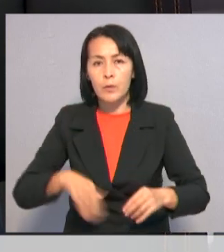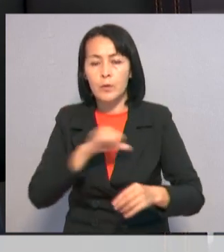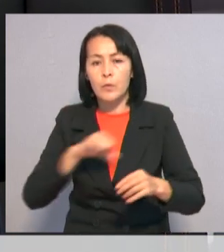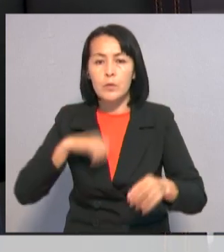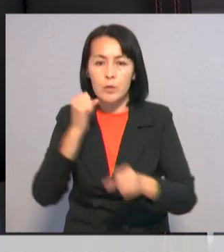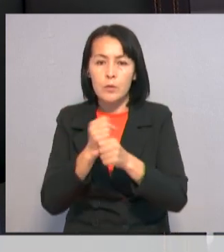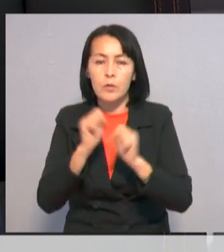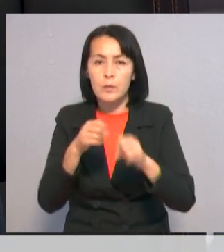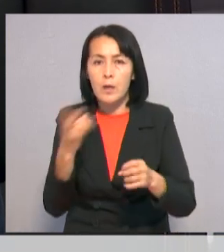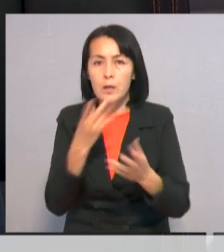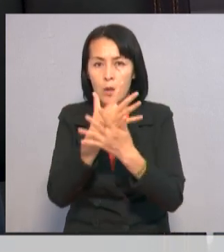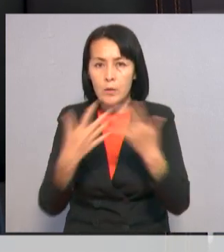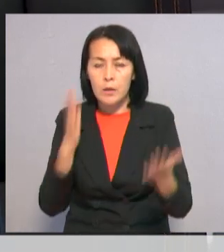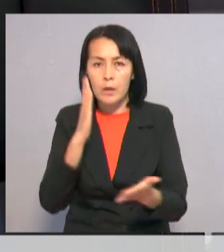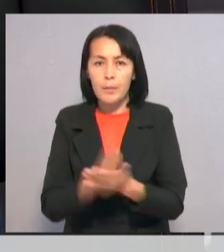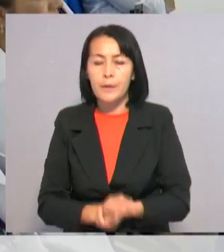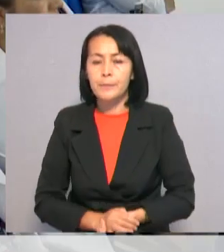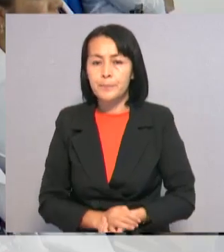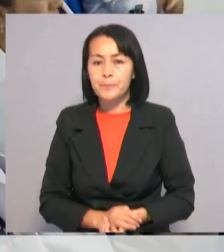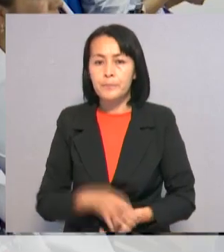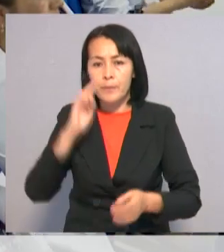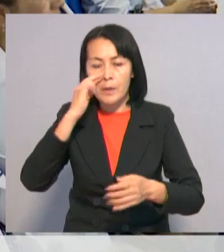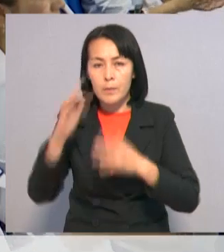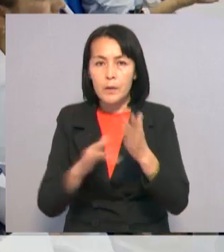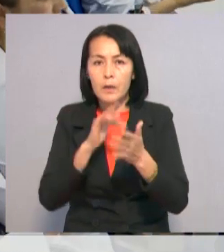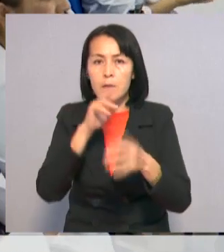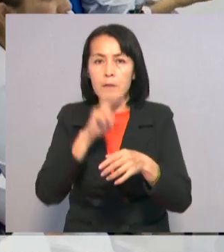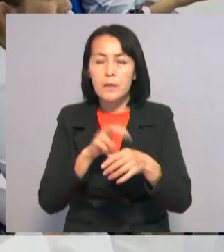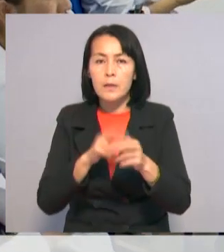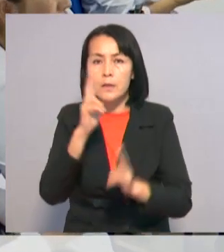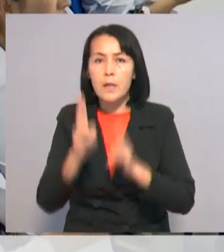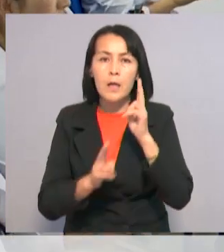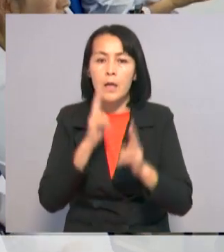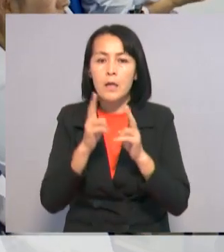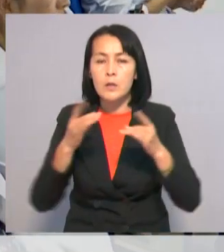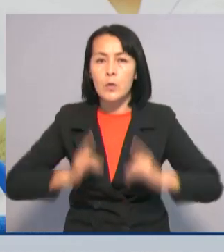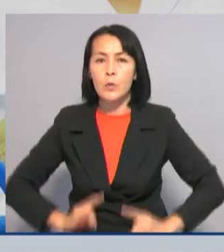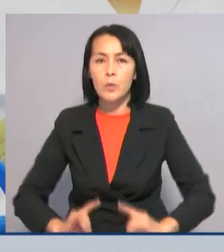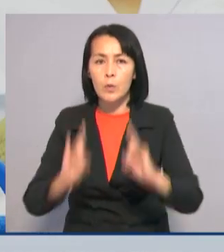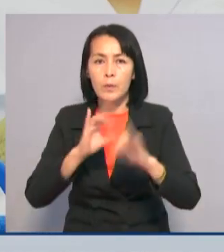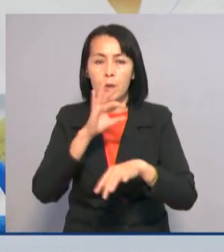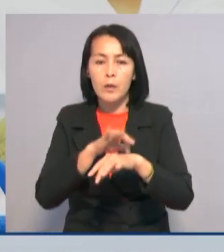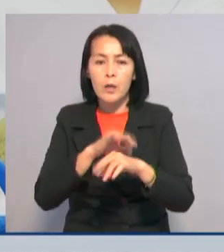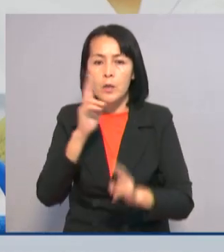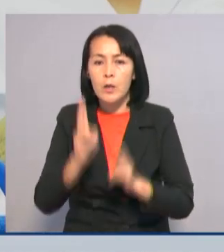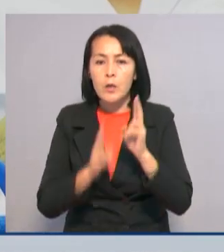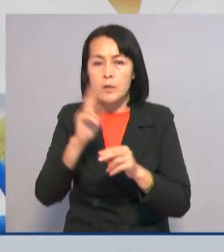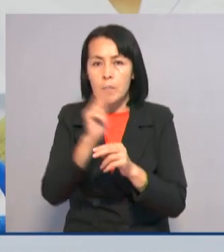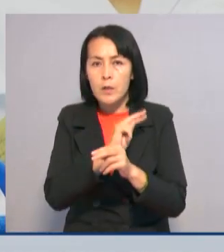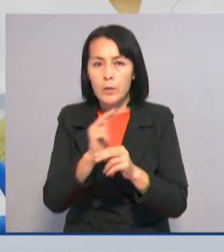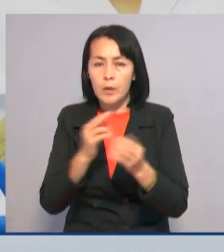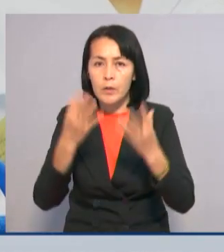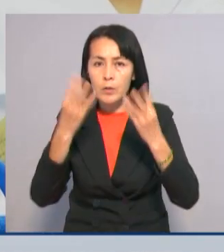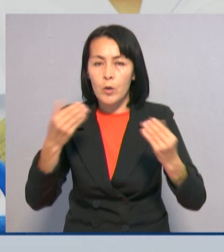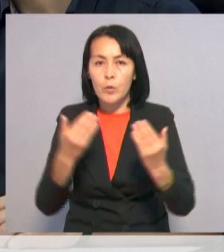береді. Қажетті құрал-жабдықтарда бар екен. Шымкенттік дәрігерлер микрохирургия арқылы туа біткен аурулардың хирургиялық емдеудің